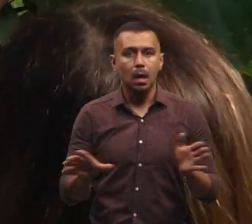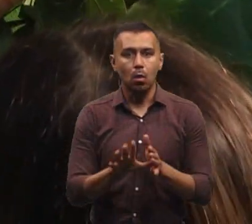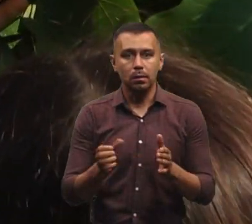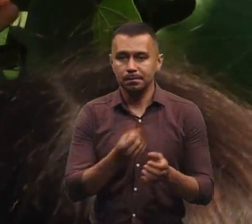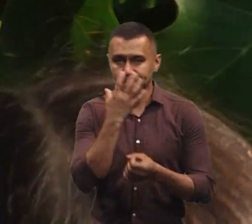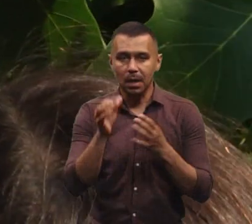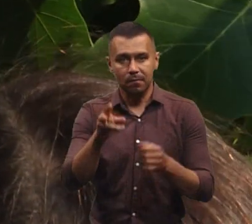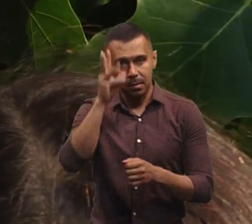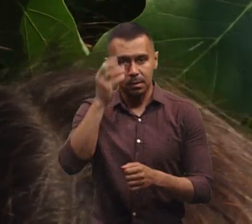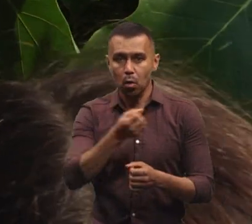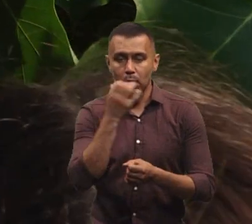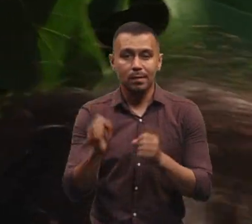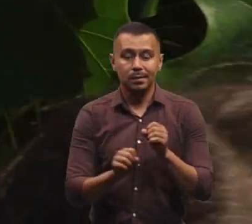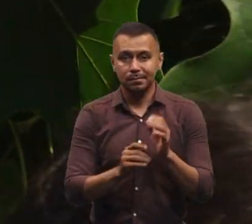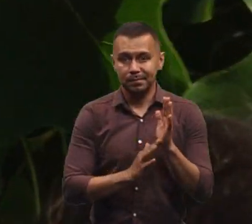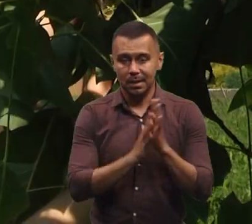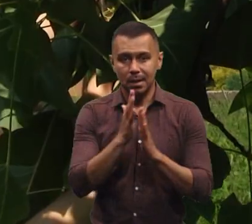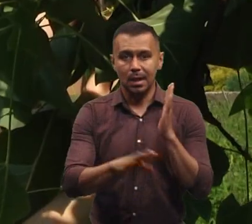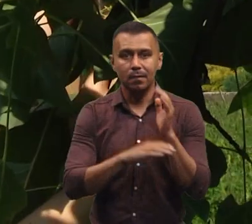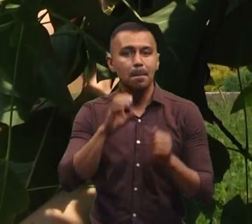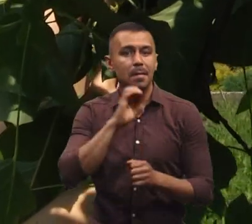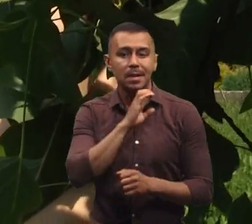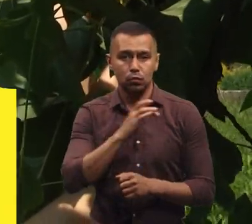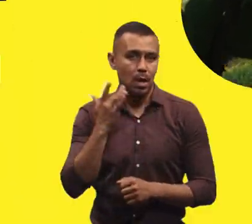Як у Хмельницькому розквітли дерева Північної Америки.